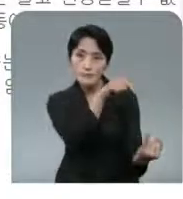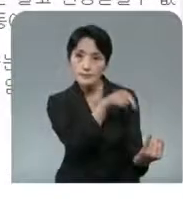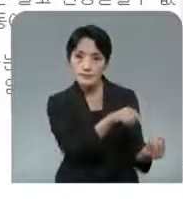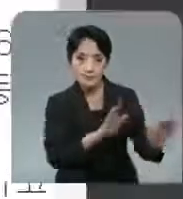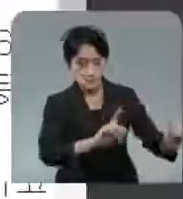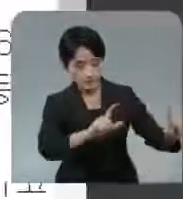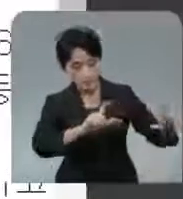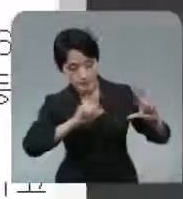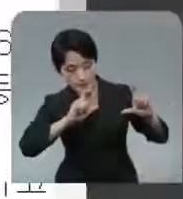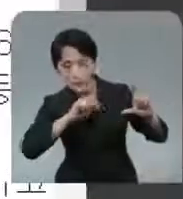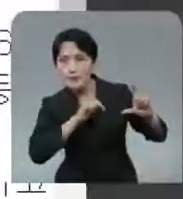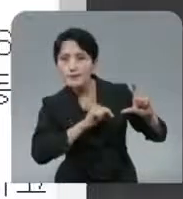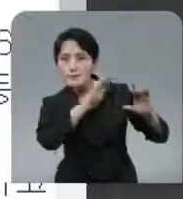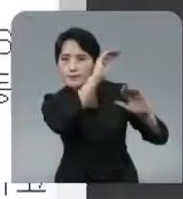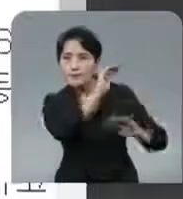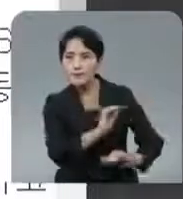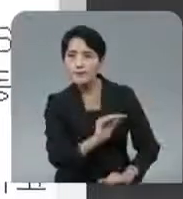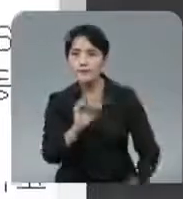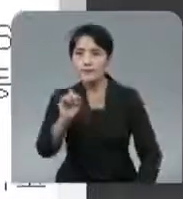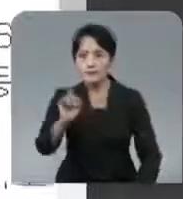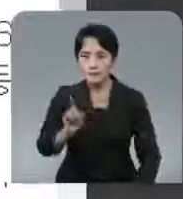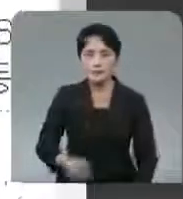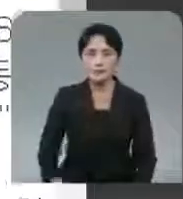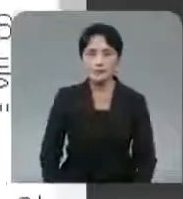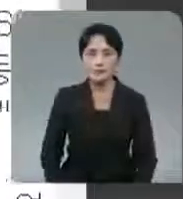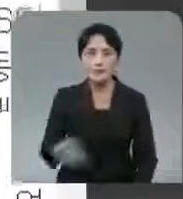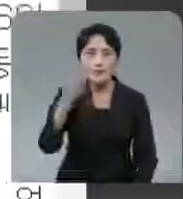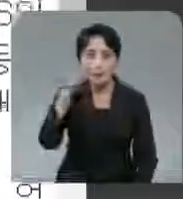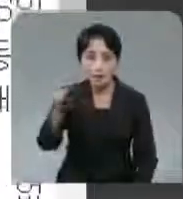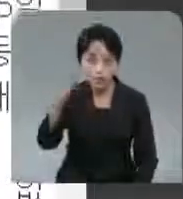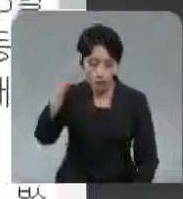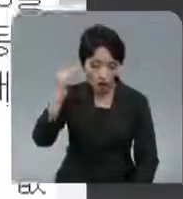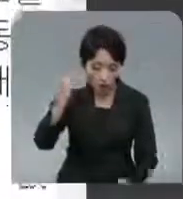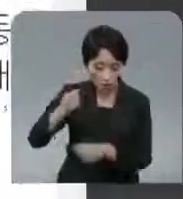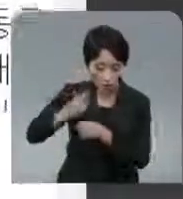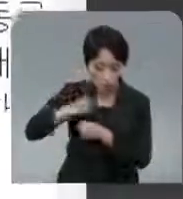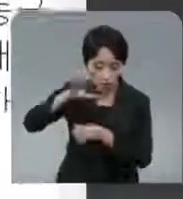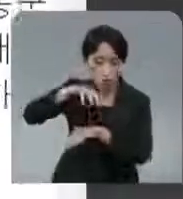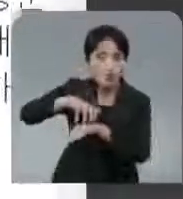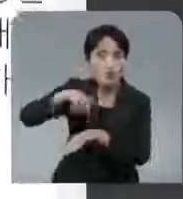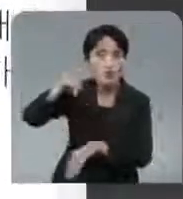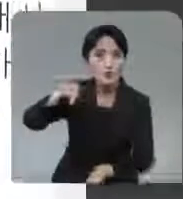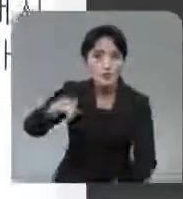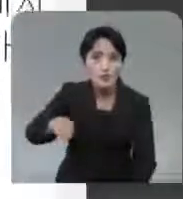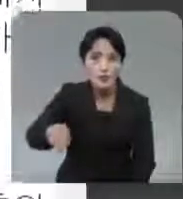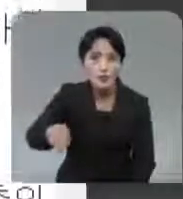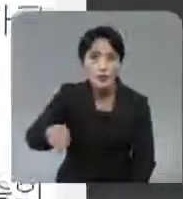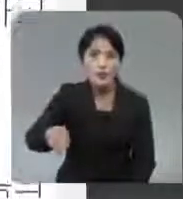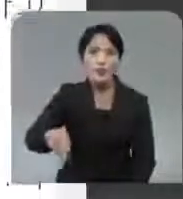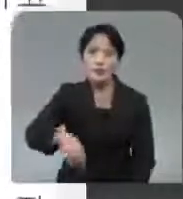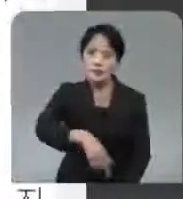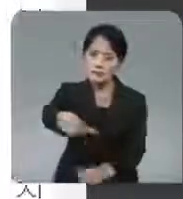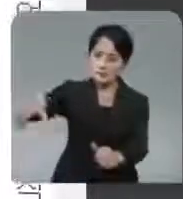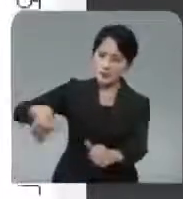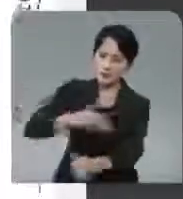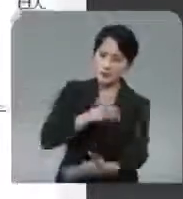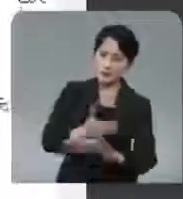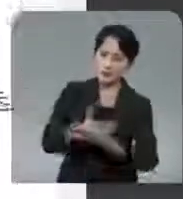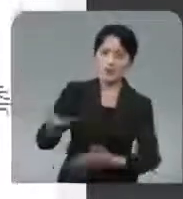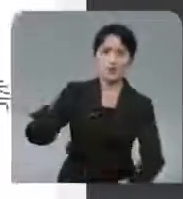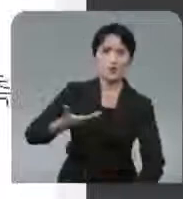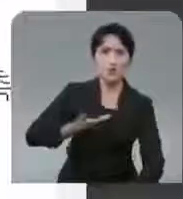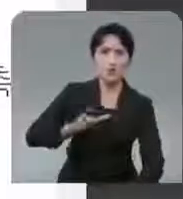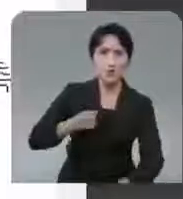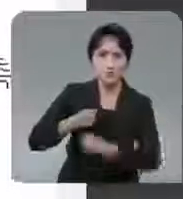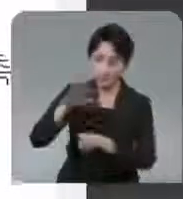американские и южнокорейские военные начали совместные военные учения которые еще больше усугубляют нестабильность